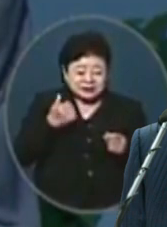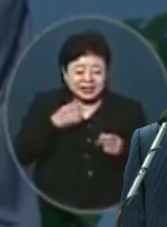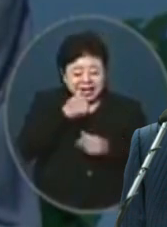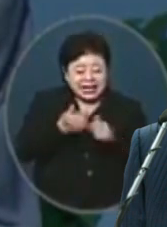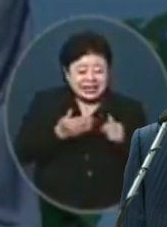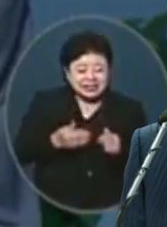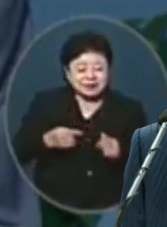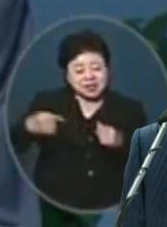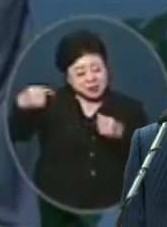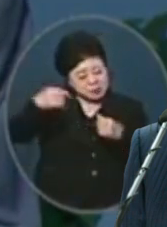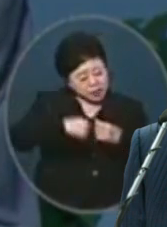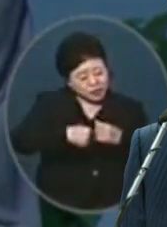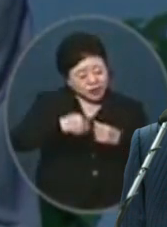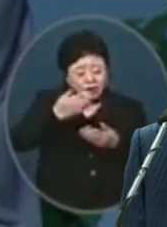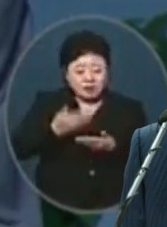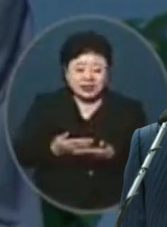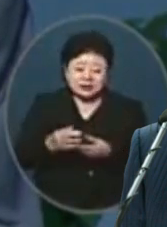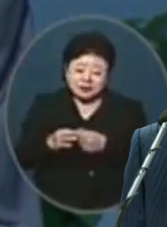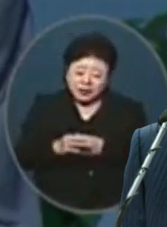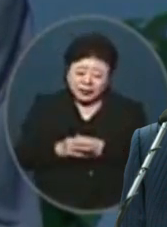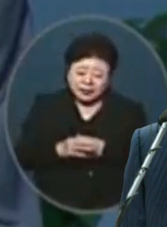하나님의 그런 명령을 받았으면